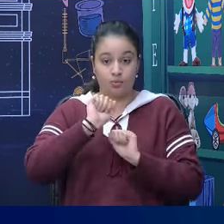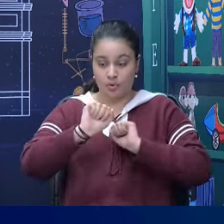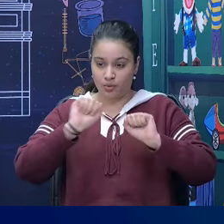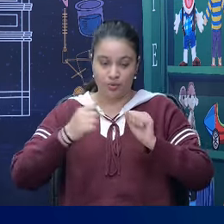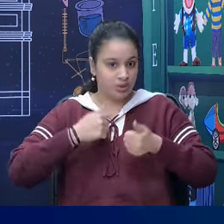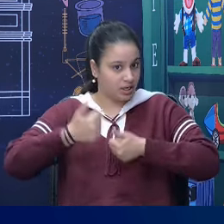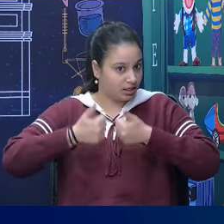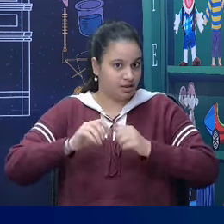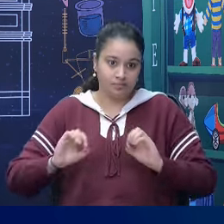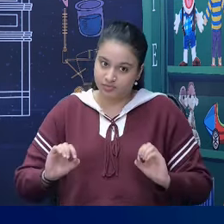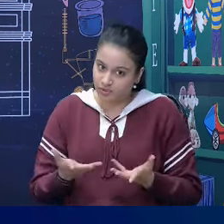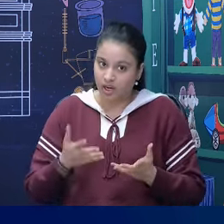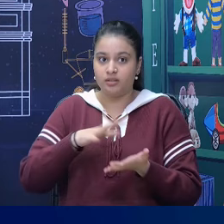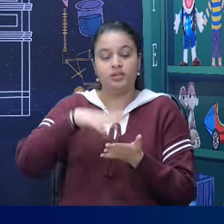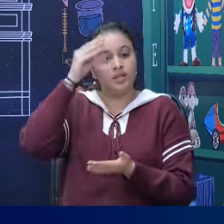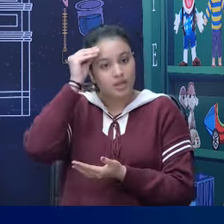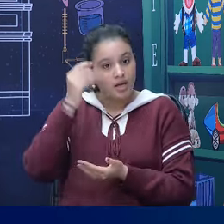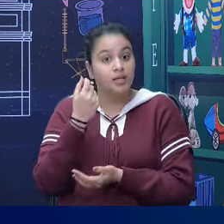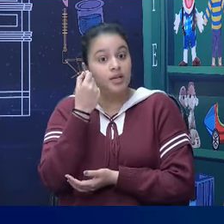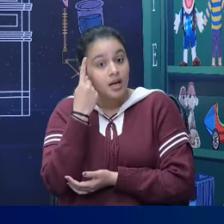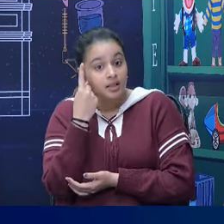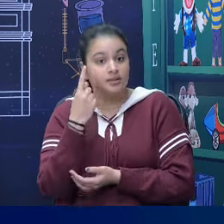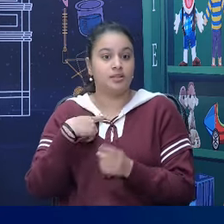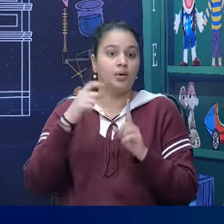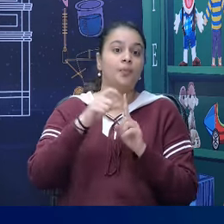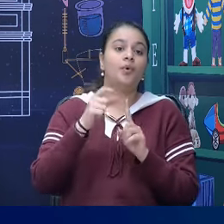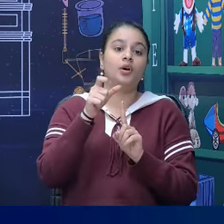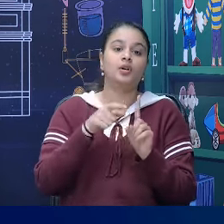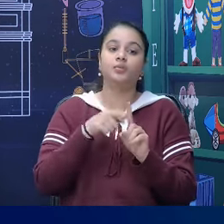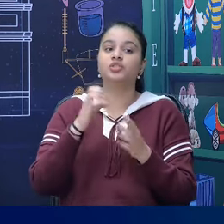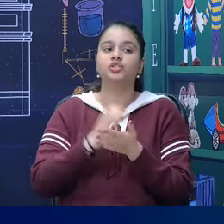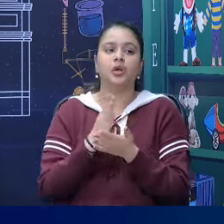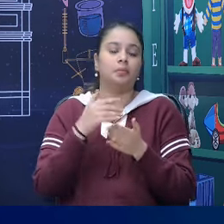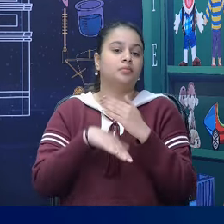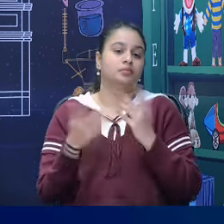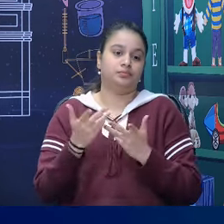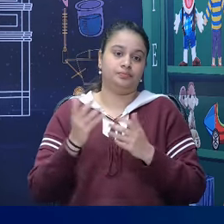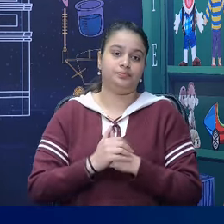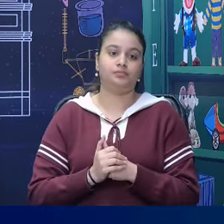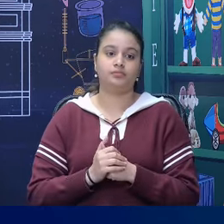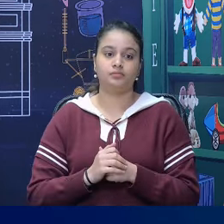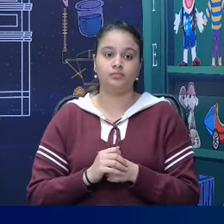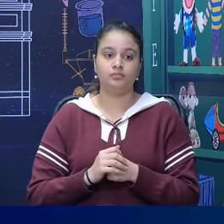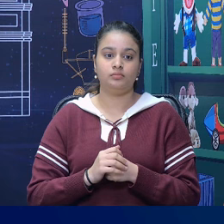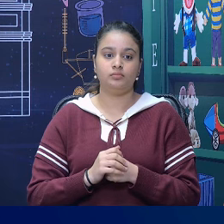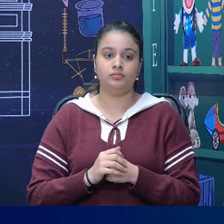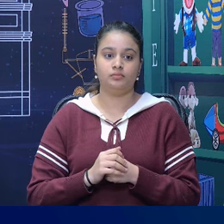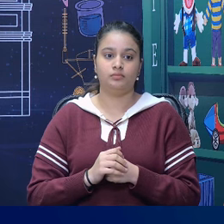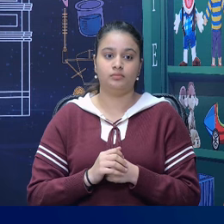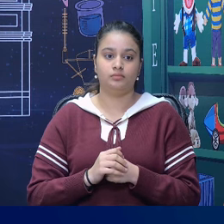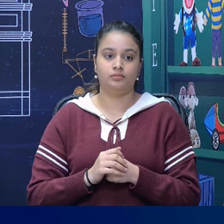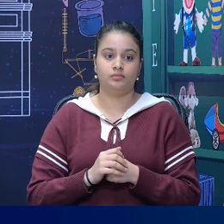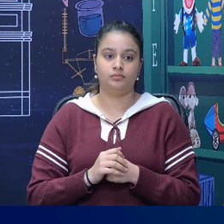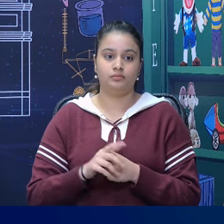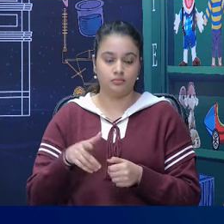हैं तो अच्छी तरह से सीखिए और समझिए कि पॉलिनो मिल्स क्या होता है जी मैम सिमरन आपने यह बहुत ही